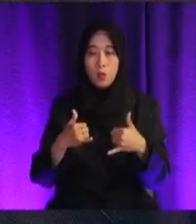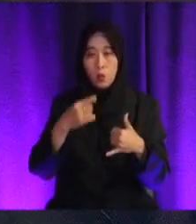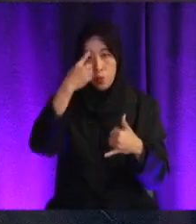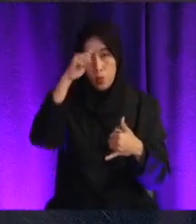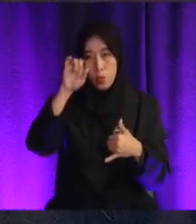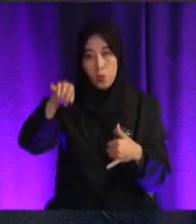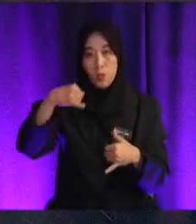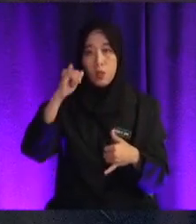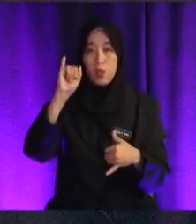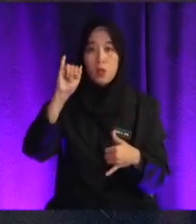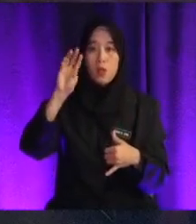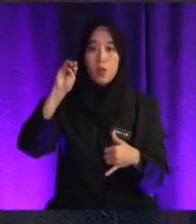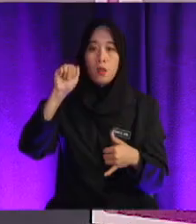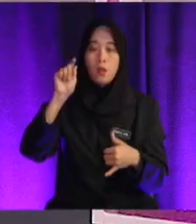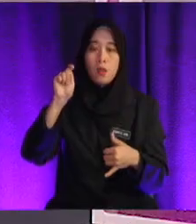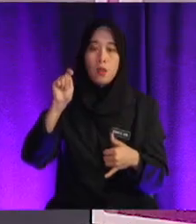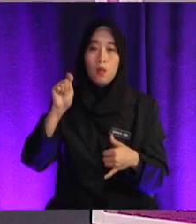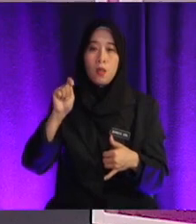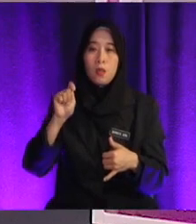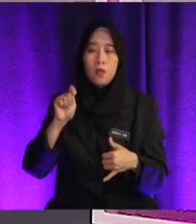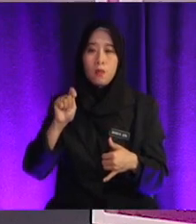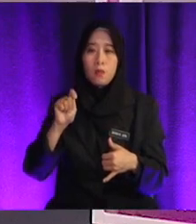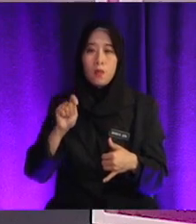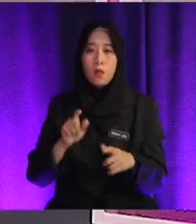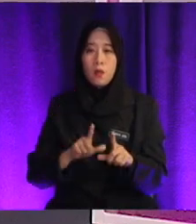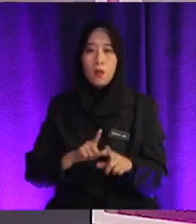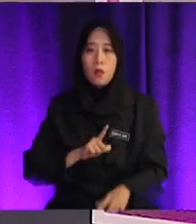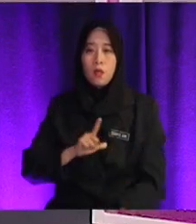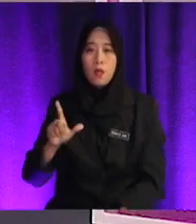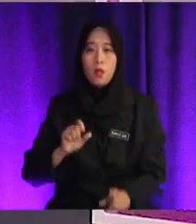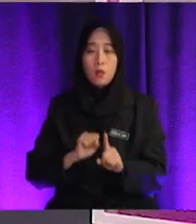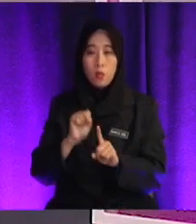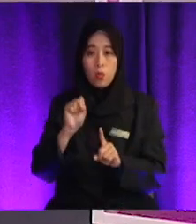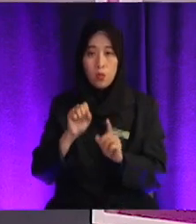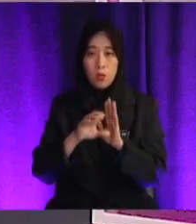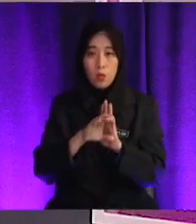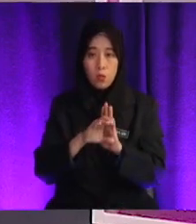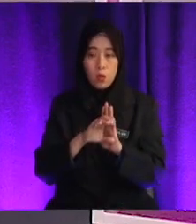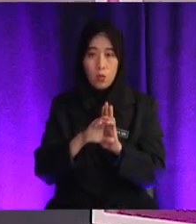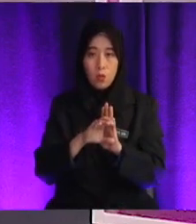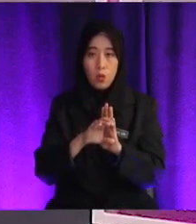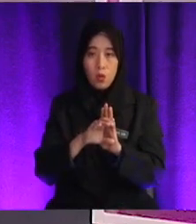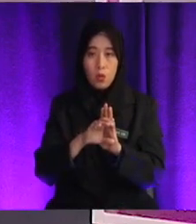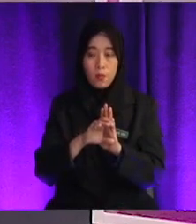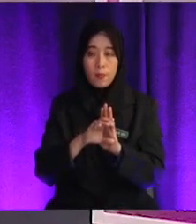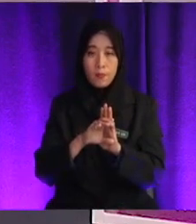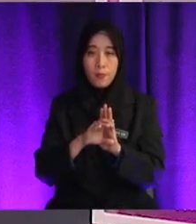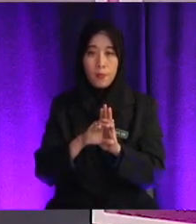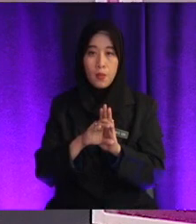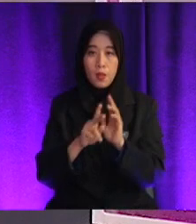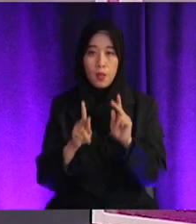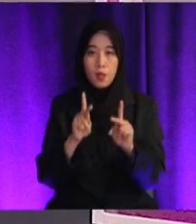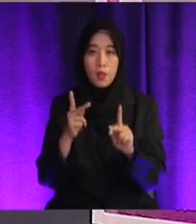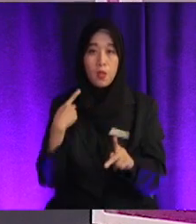Okey. Lepas tu untuk laras suhu ni contohlah saya saja berkongsi kan. Okey, kalau kita